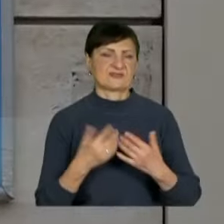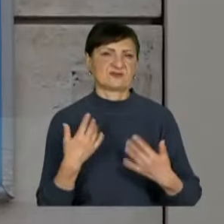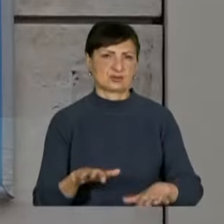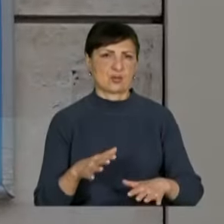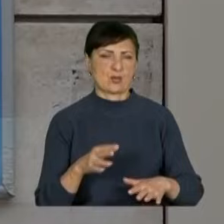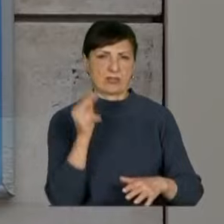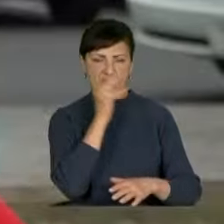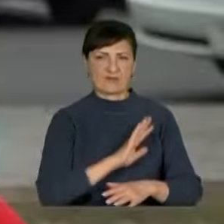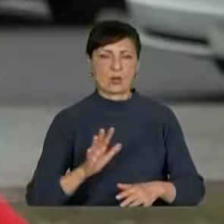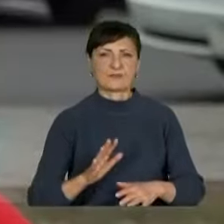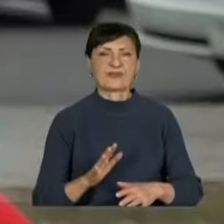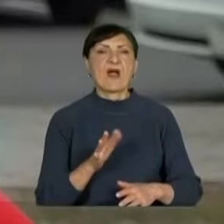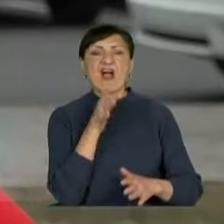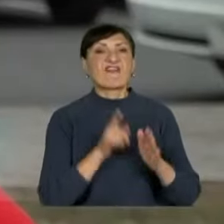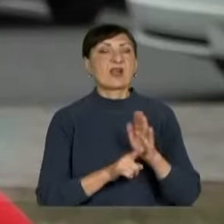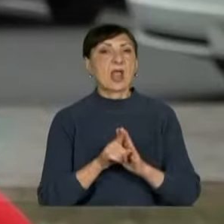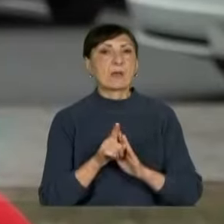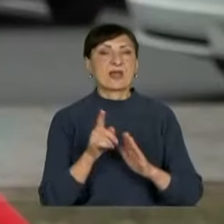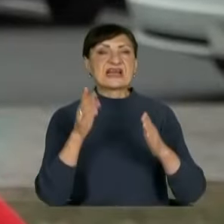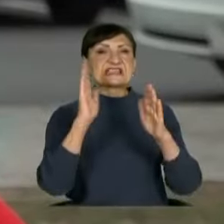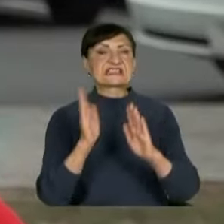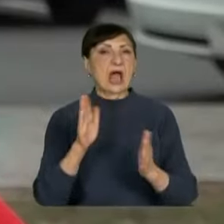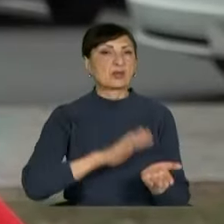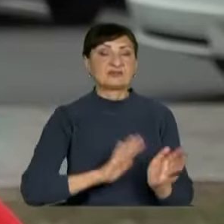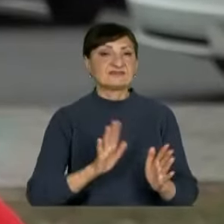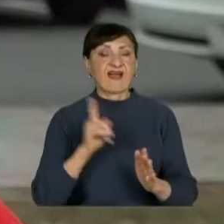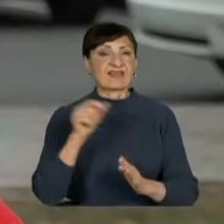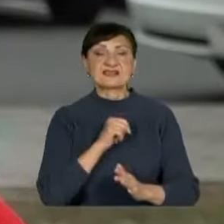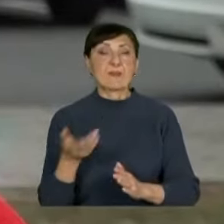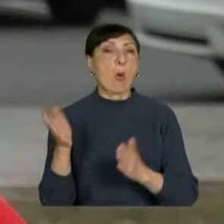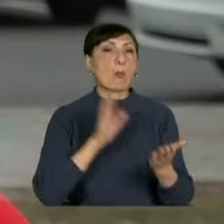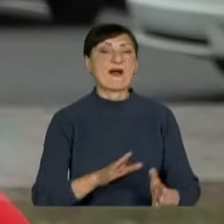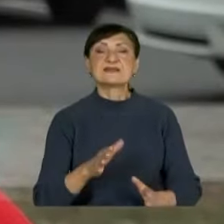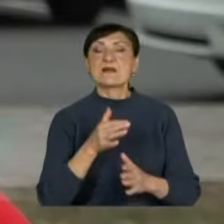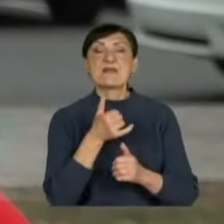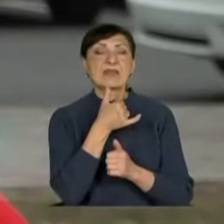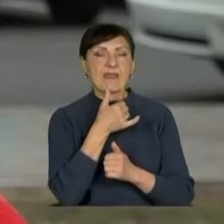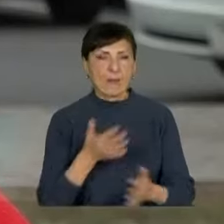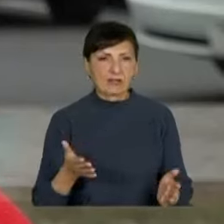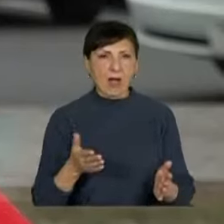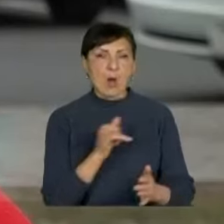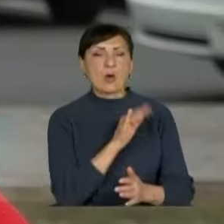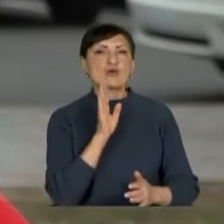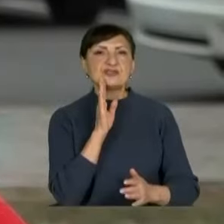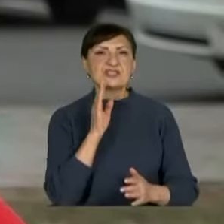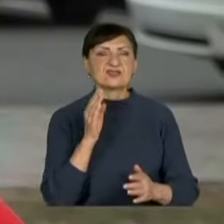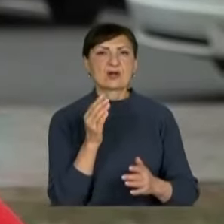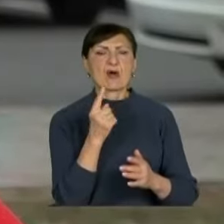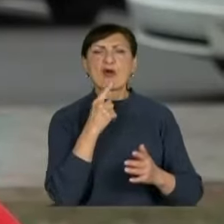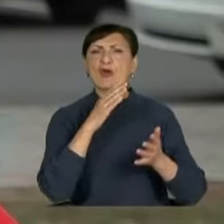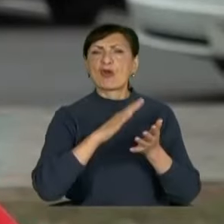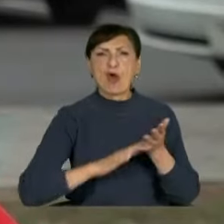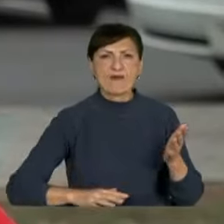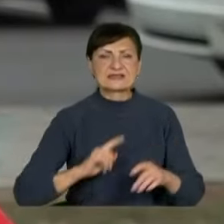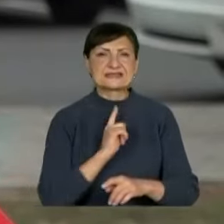Время, когда было наступление смерти, что статуя не лежала, статуя сама упасть туда не могла, что у Лизы была обильная кровопотеря, крови нет,